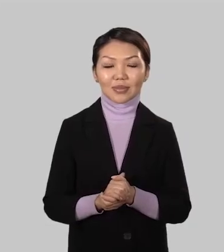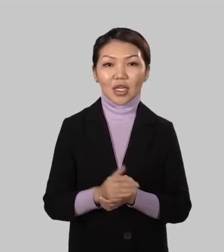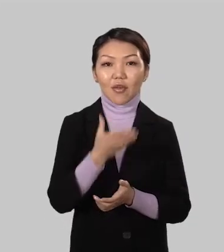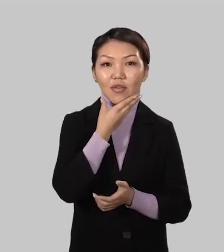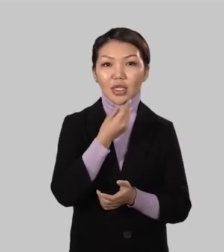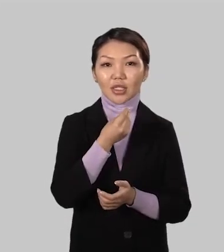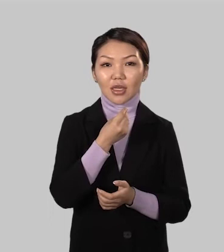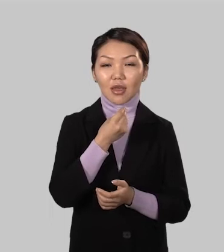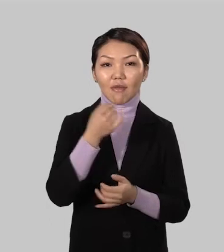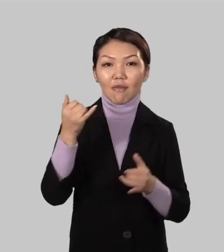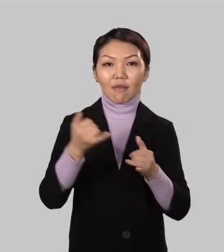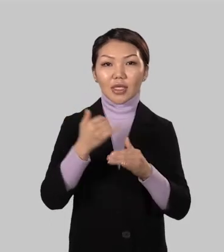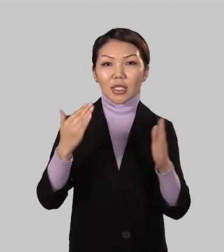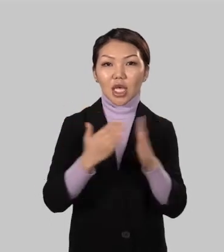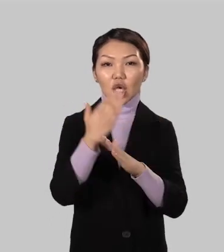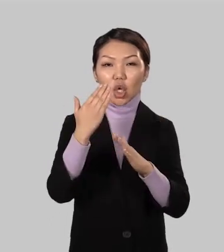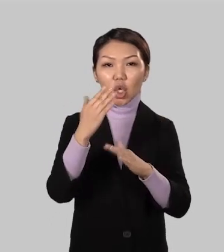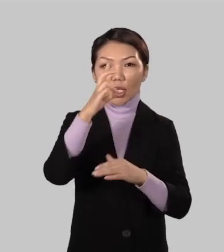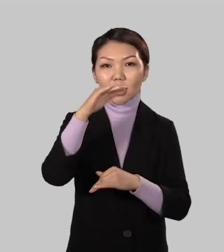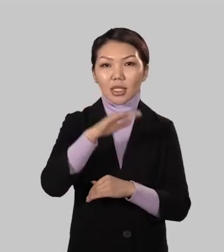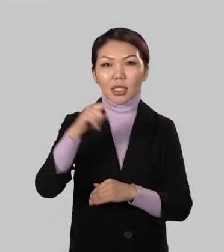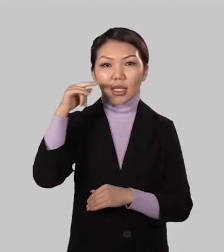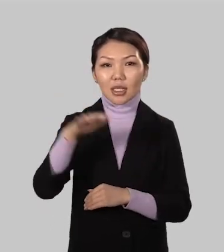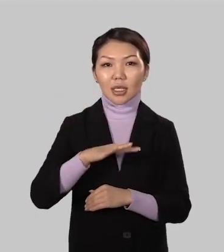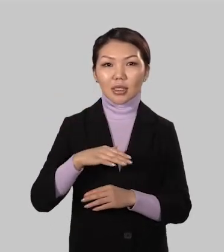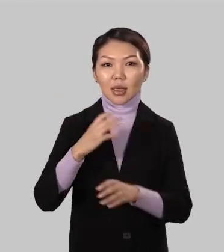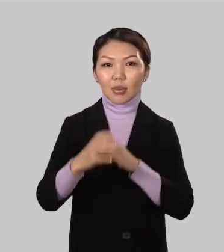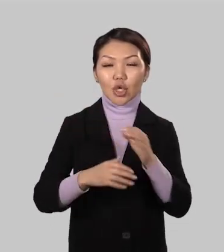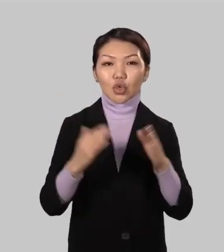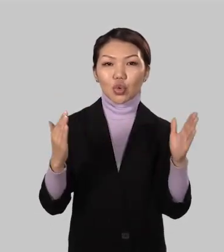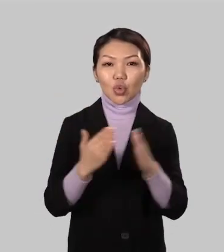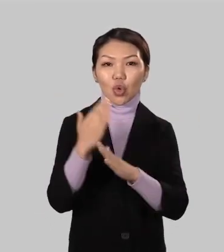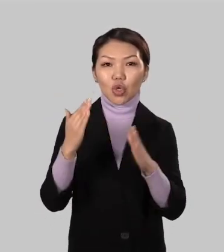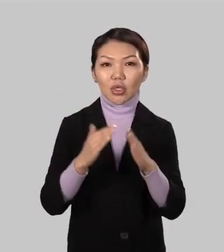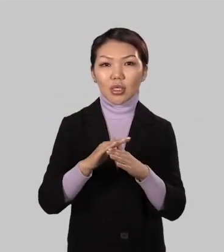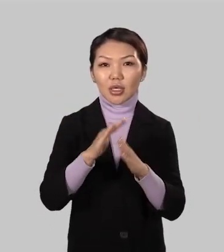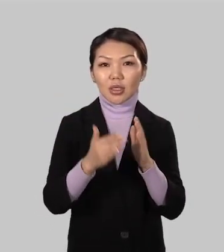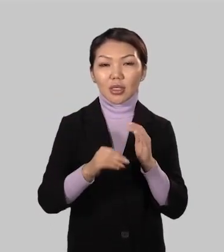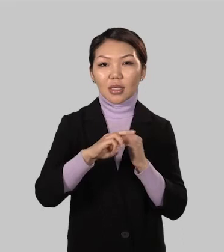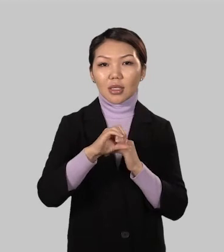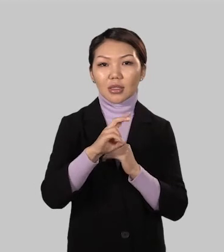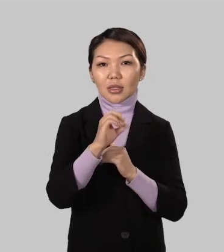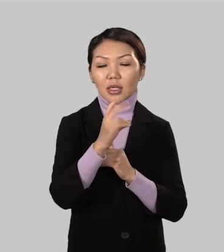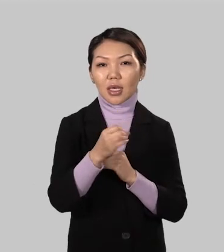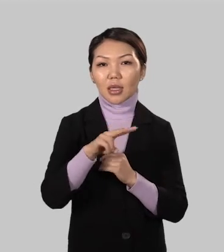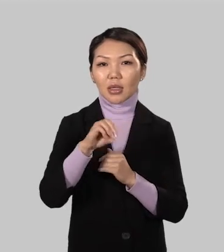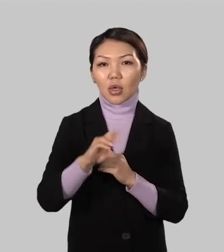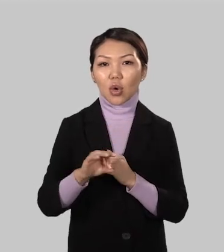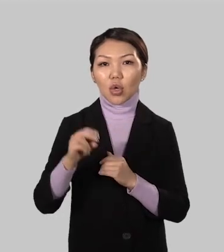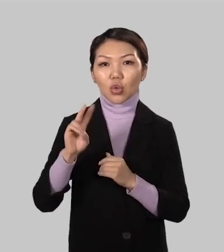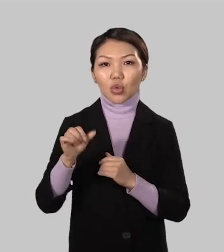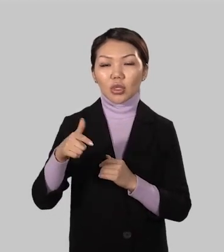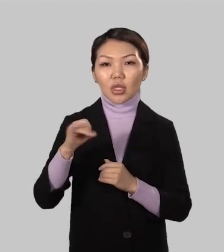в красивейший высокогорной стране кыргызстан между горными хребтами терскей алатау и